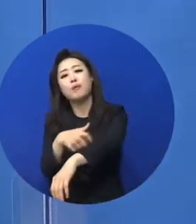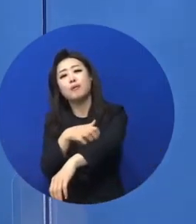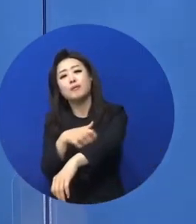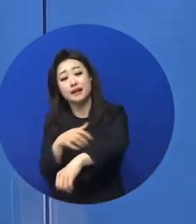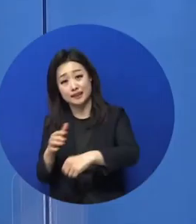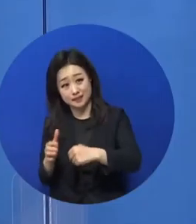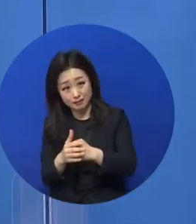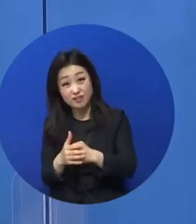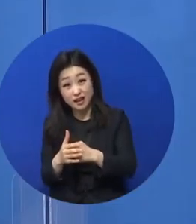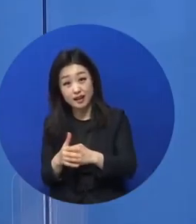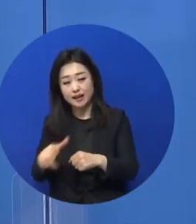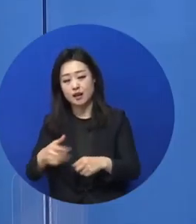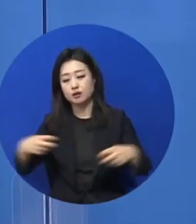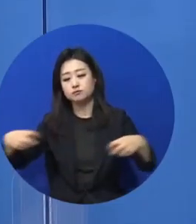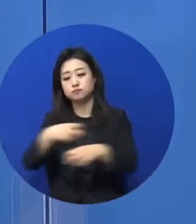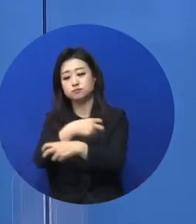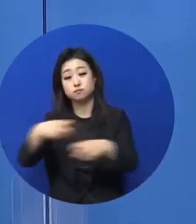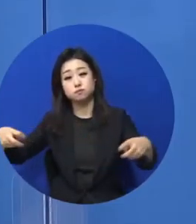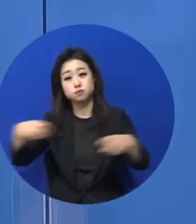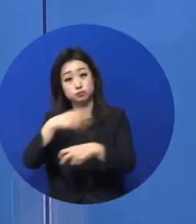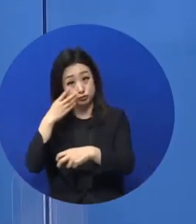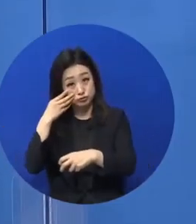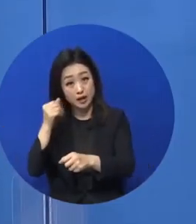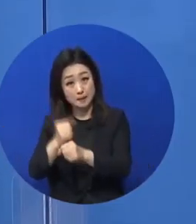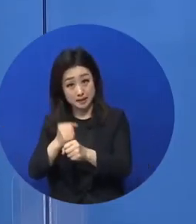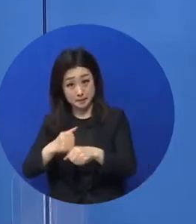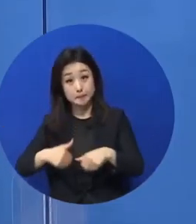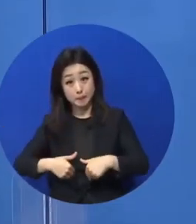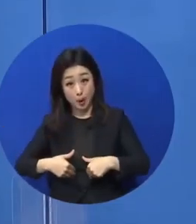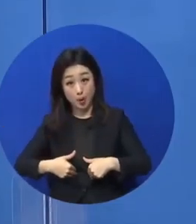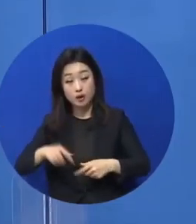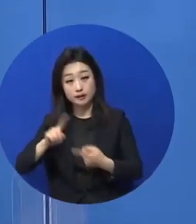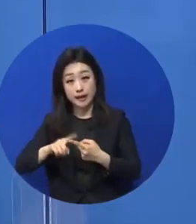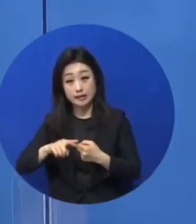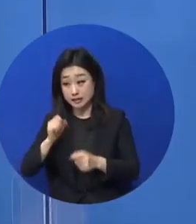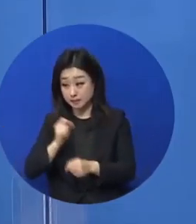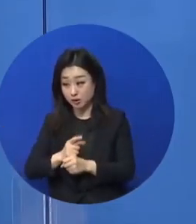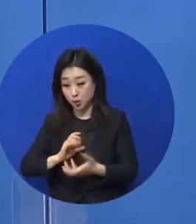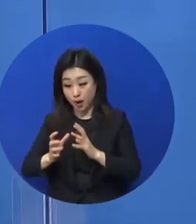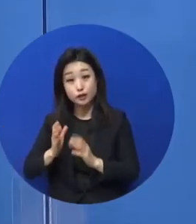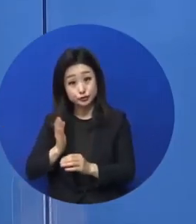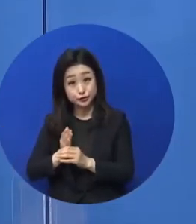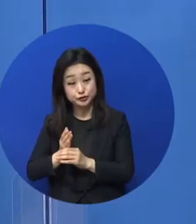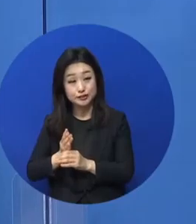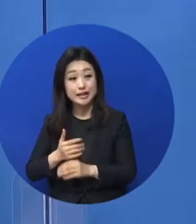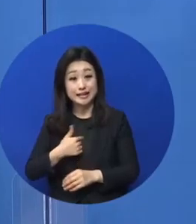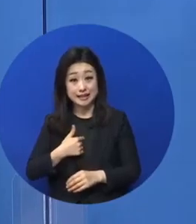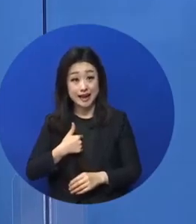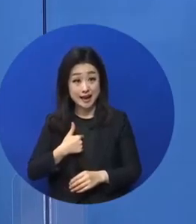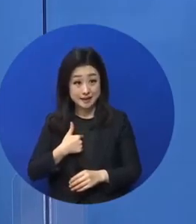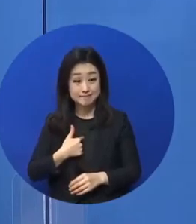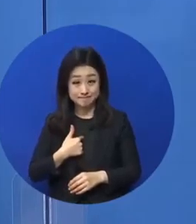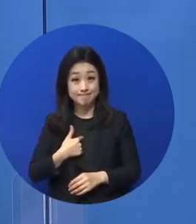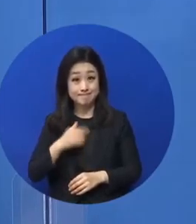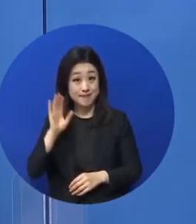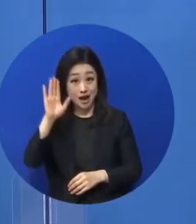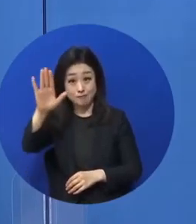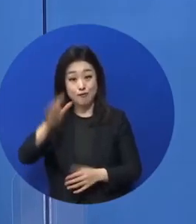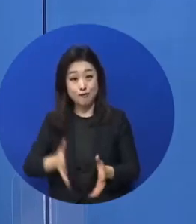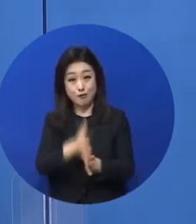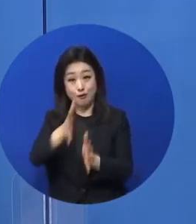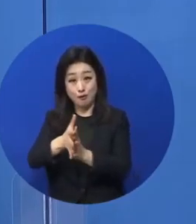메가시티가 성사하기가 어렵거든요. 그래서 지금 광역교통망 형성에 대한 논의는 이미 시작되었기 때문에 저는 부울경 메가시티 급물살을 탈 것이라고